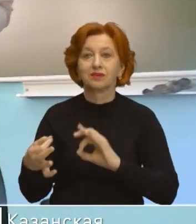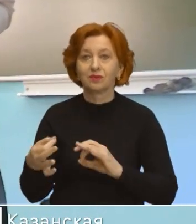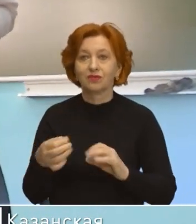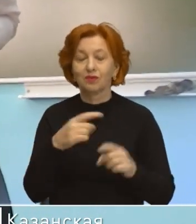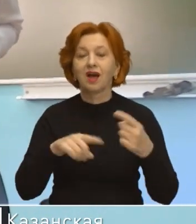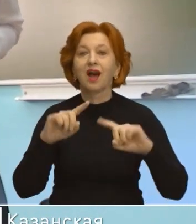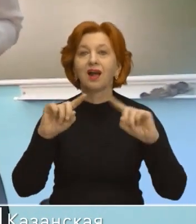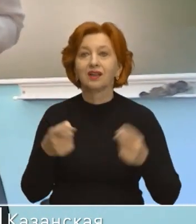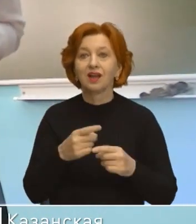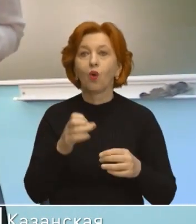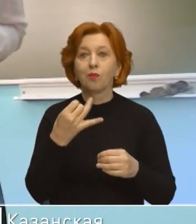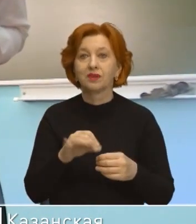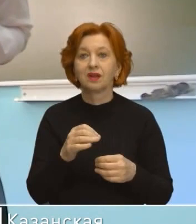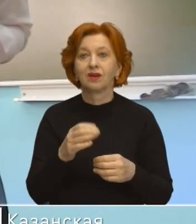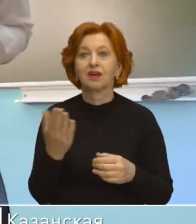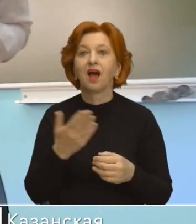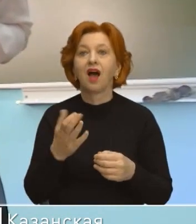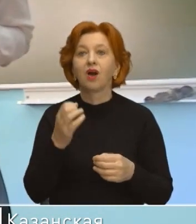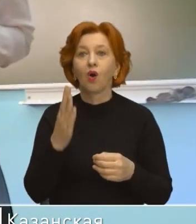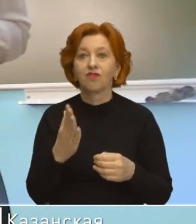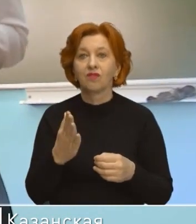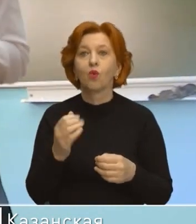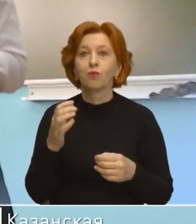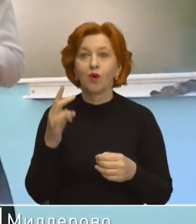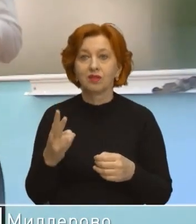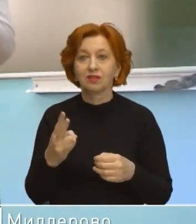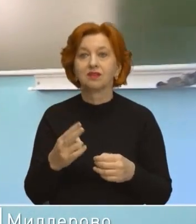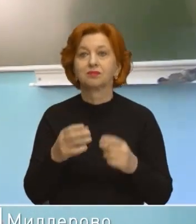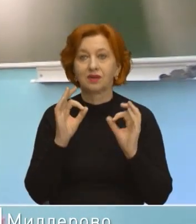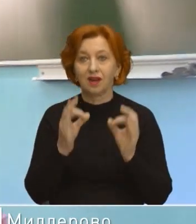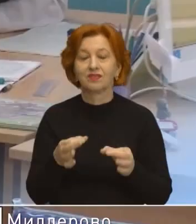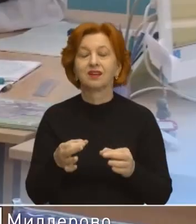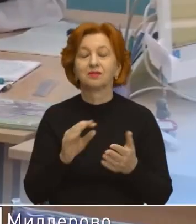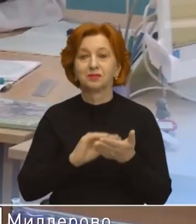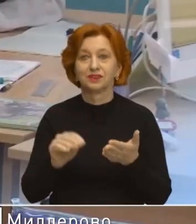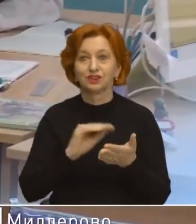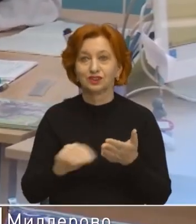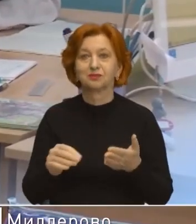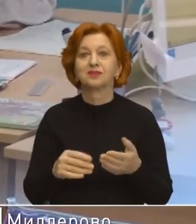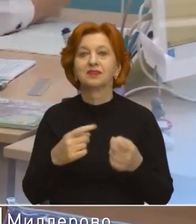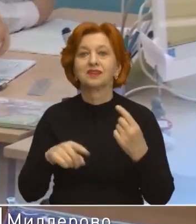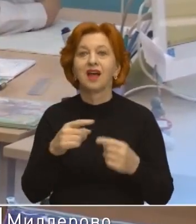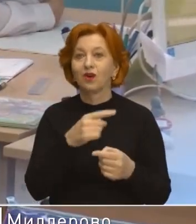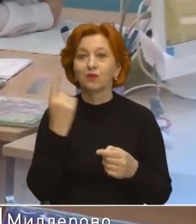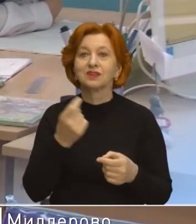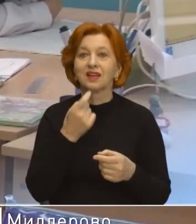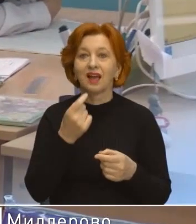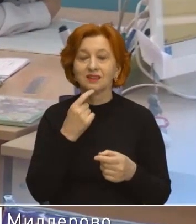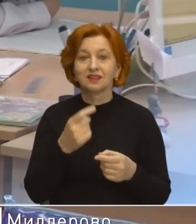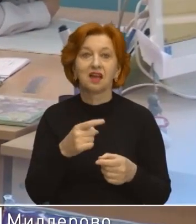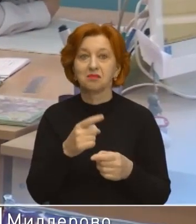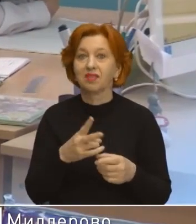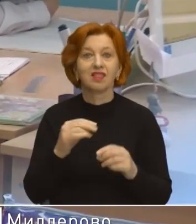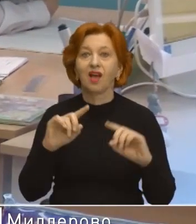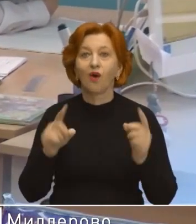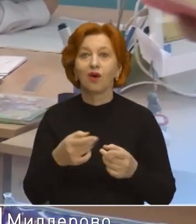краткую форму. Умный каков? Умён, пишем. Урок русского языка рамками класса не ограничится